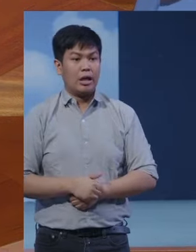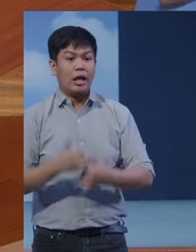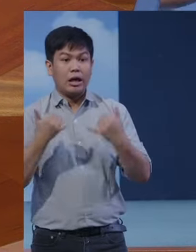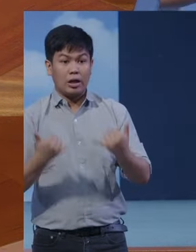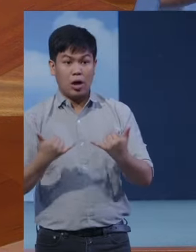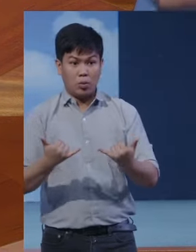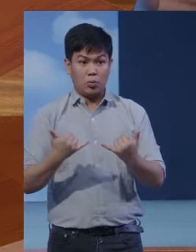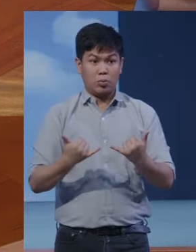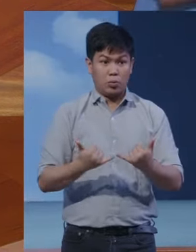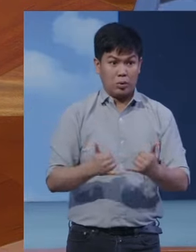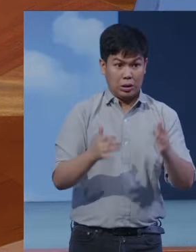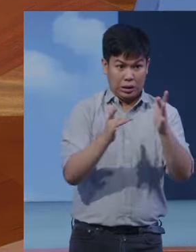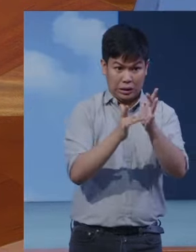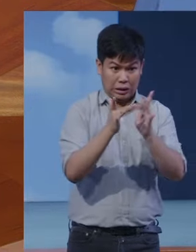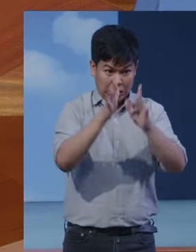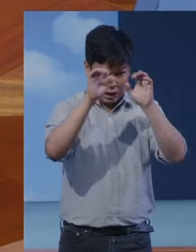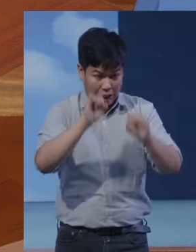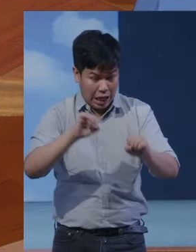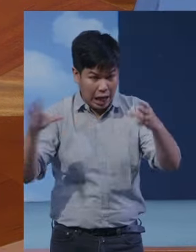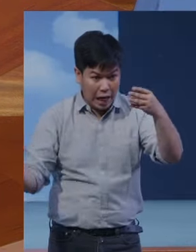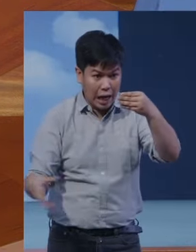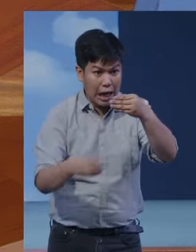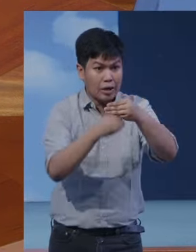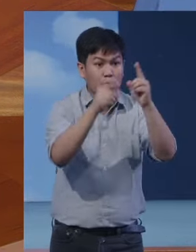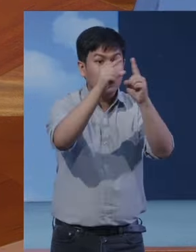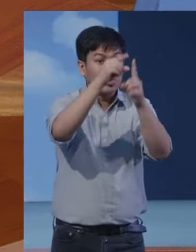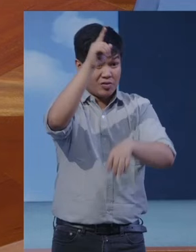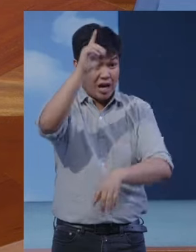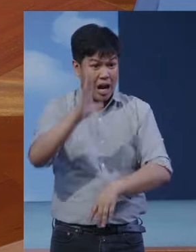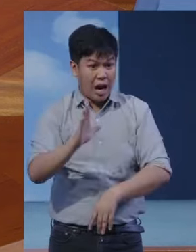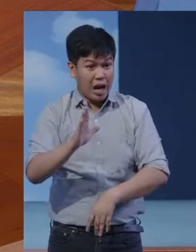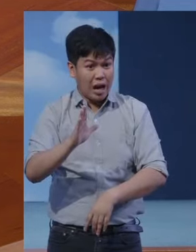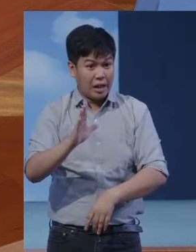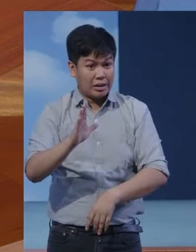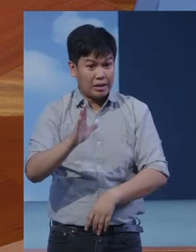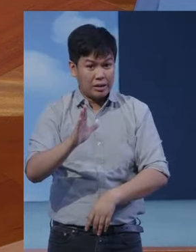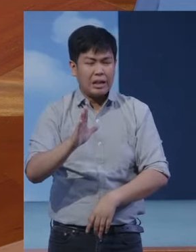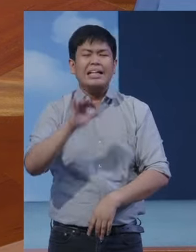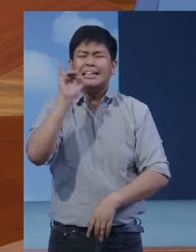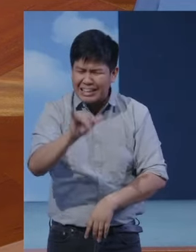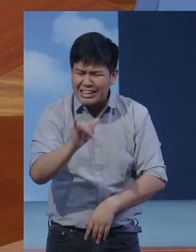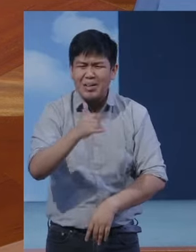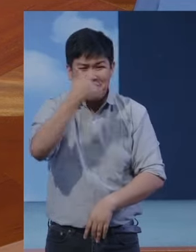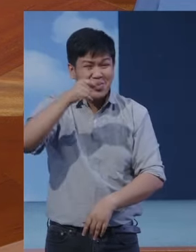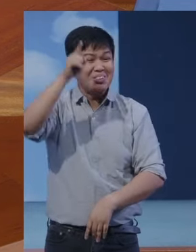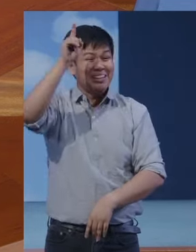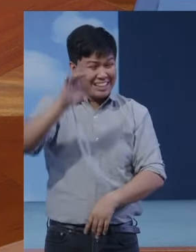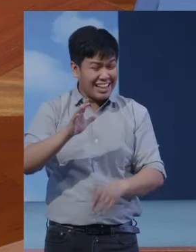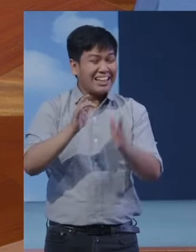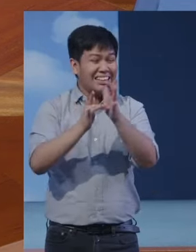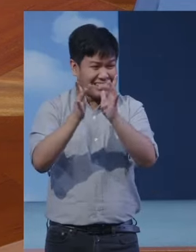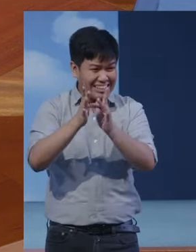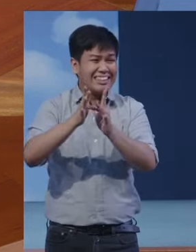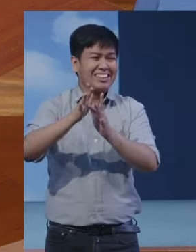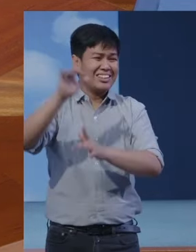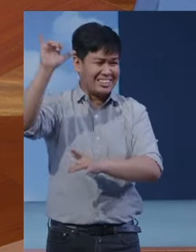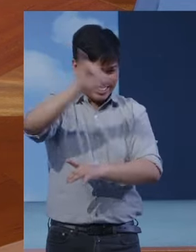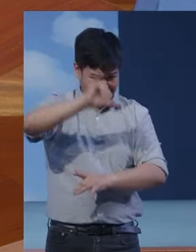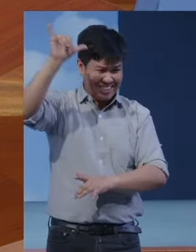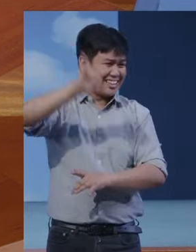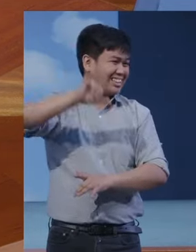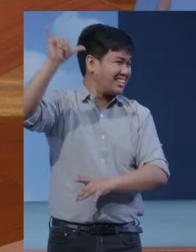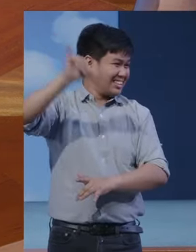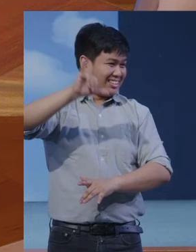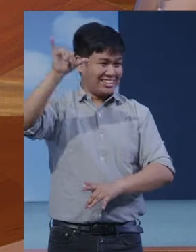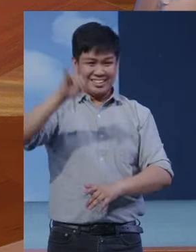God Pwede ba yon pwede po Bakit Diyos siya eh siya ang unang nagbigay